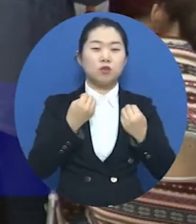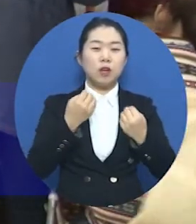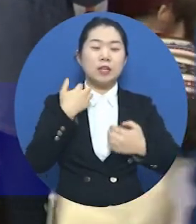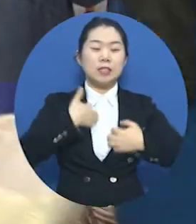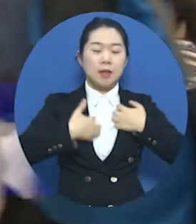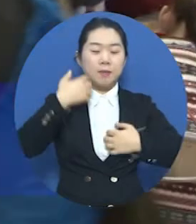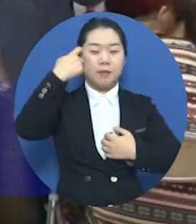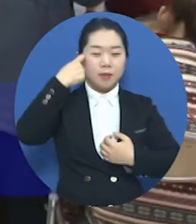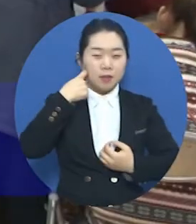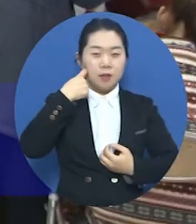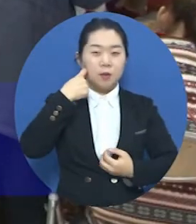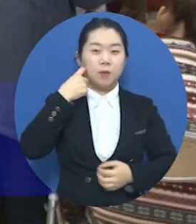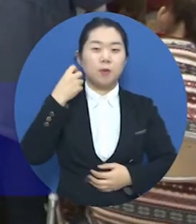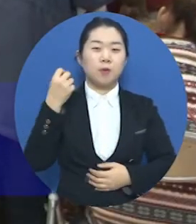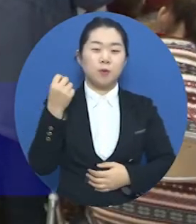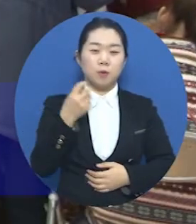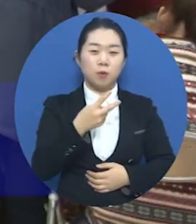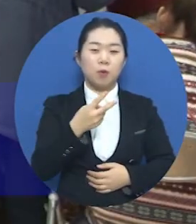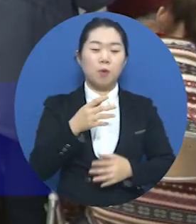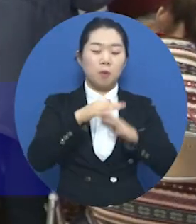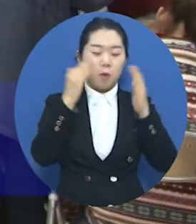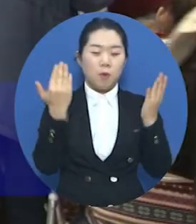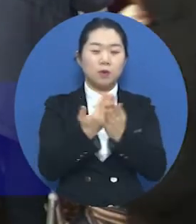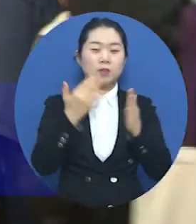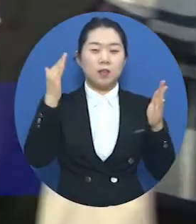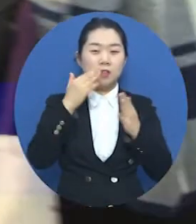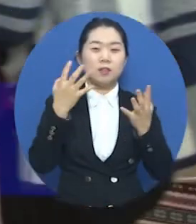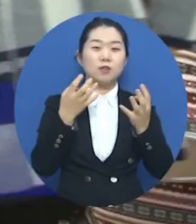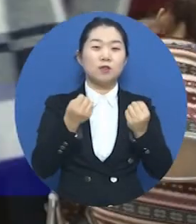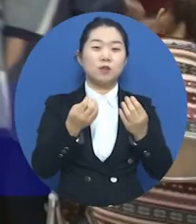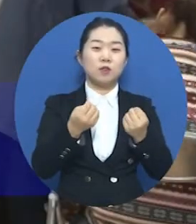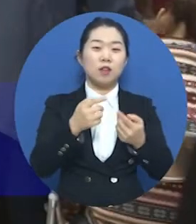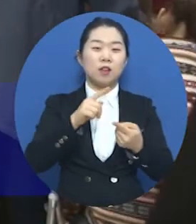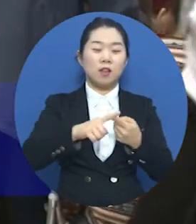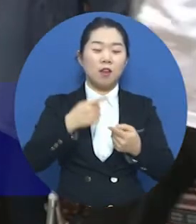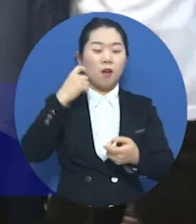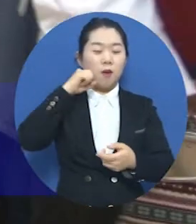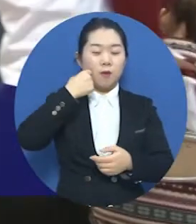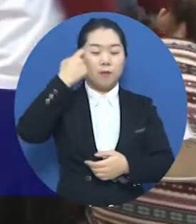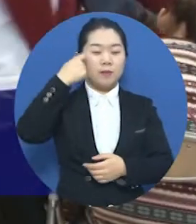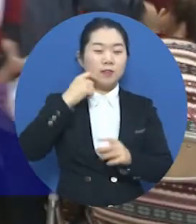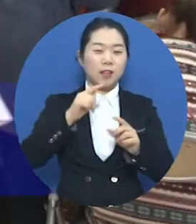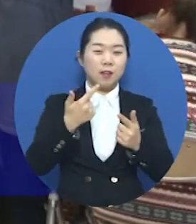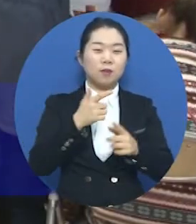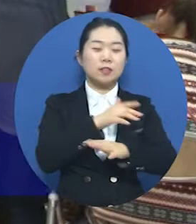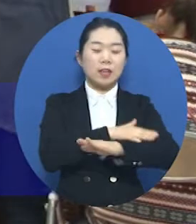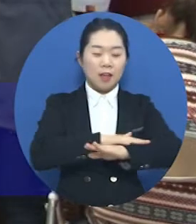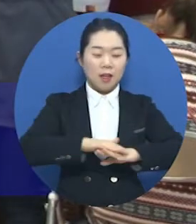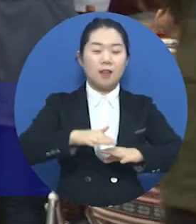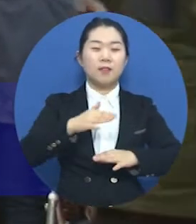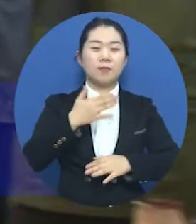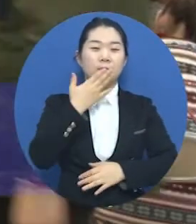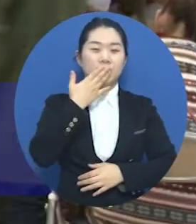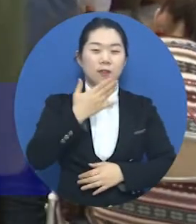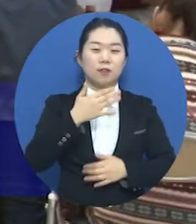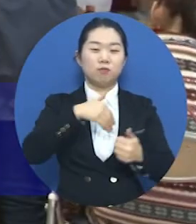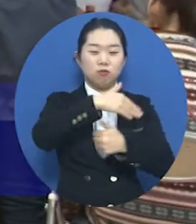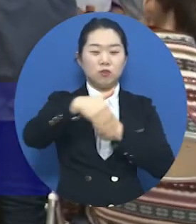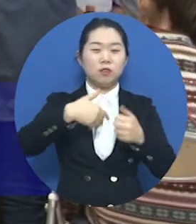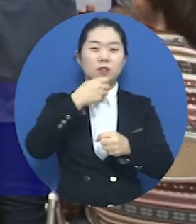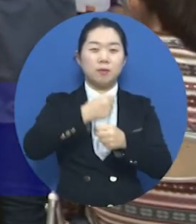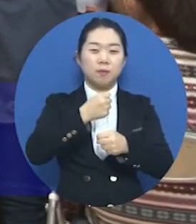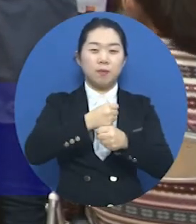수학의 흥미를 느껴서 모든 학생들이 수학에 어려움을 느끼지 않고 잘할 수 있는 그런